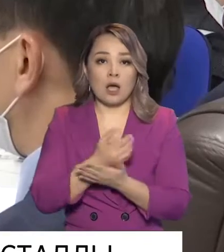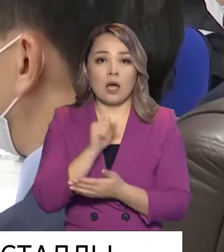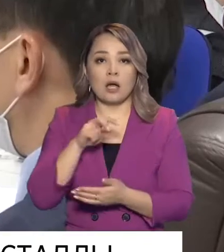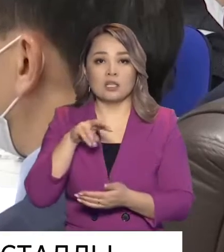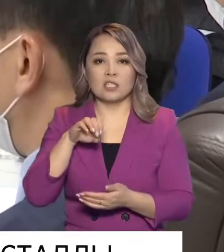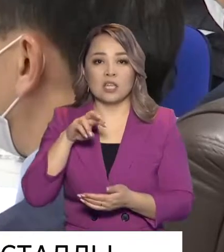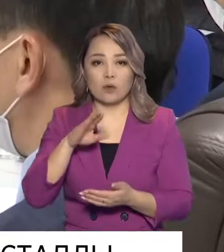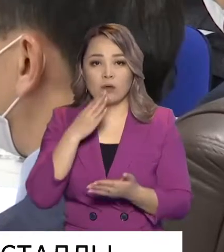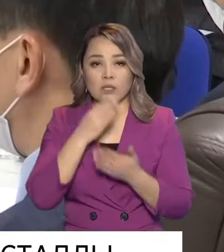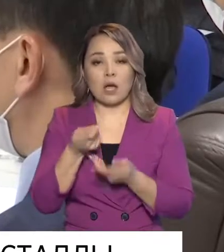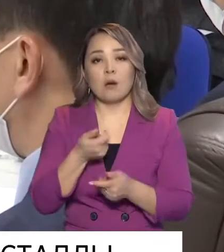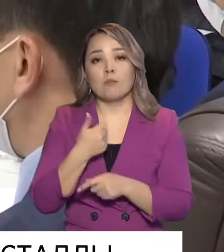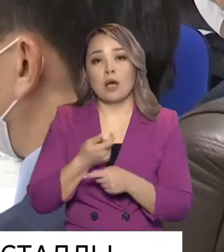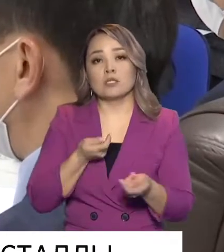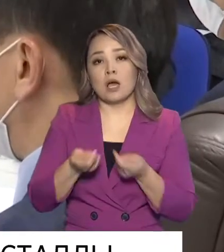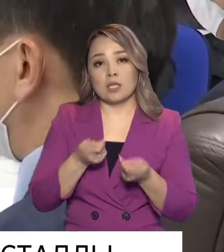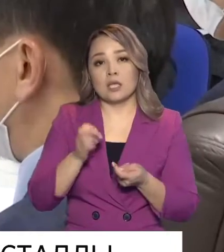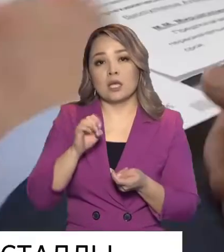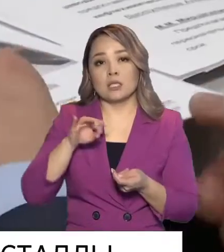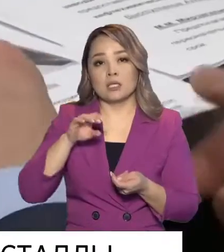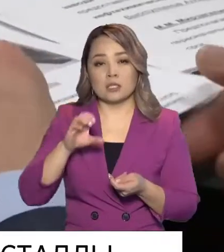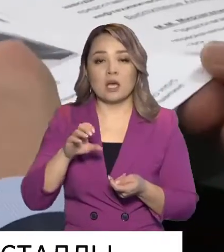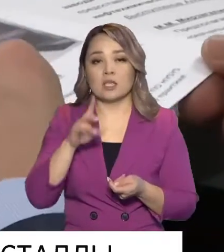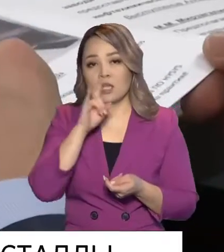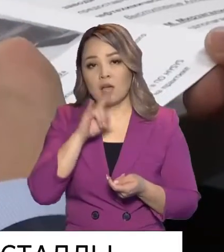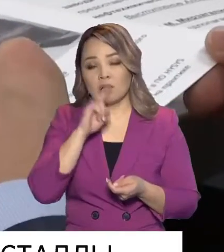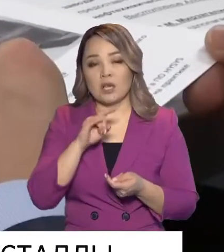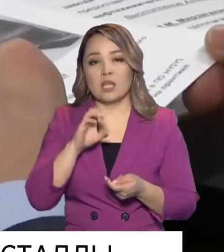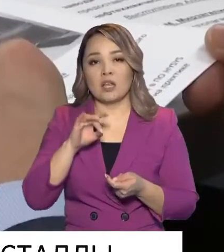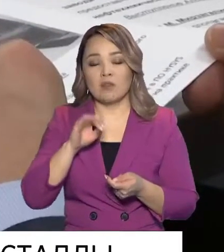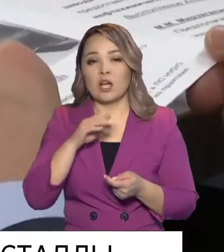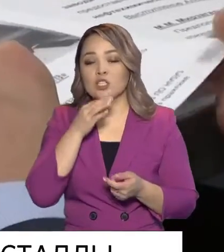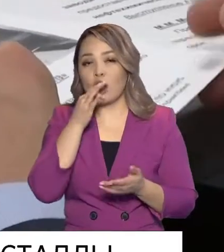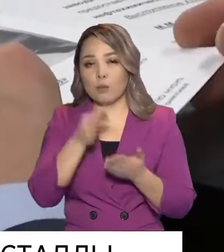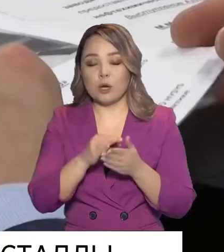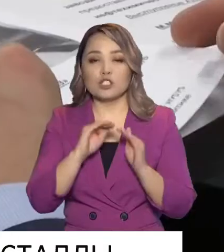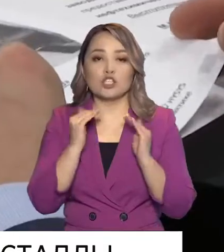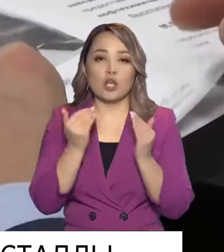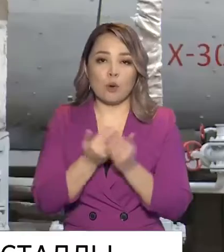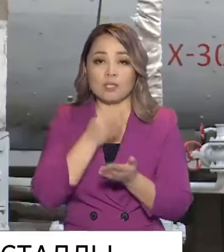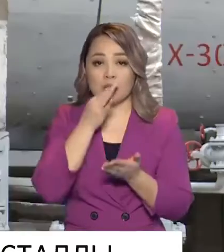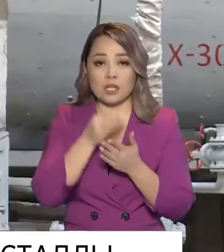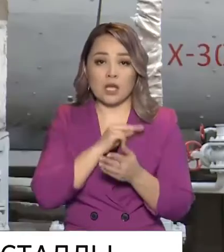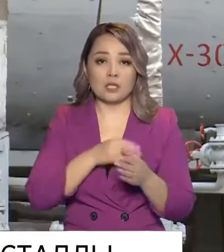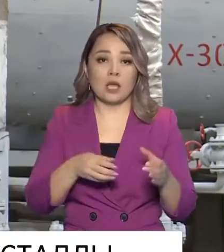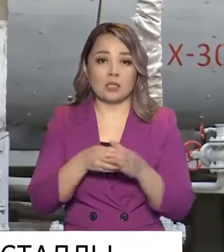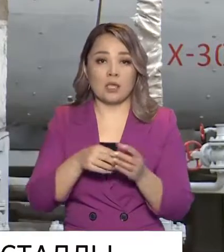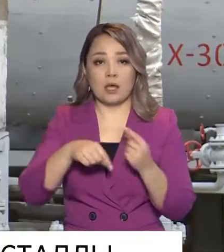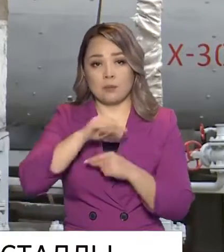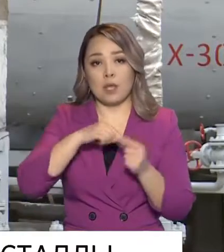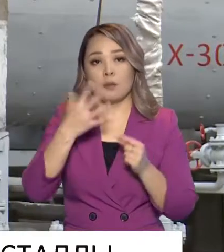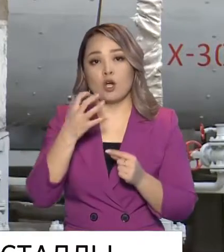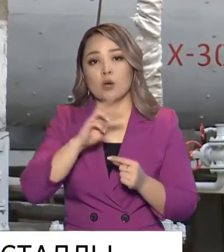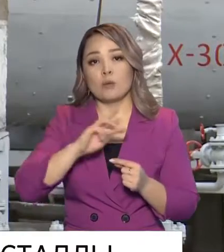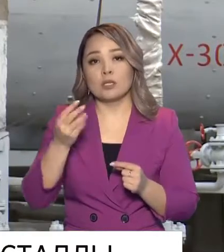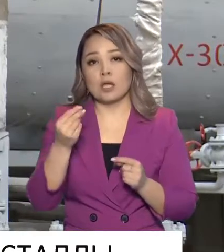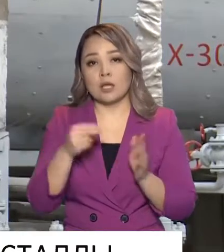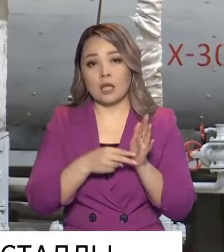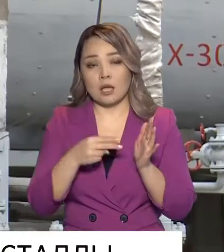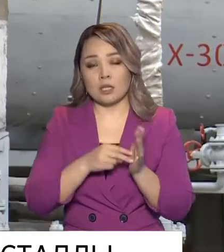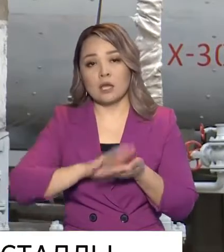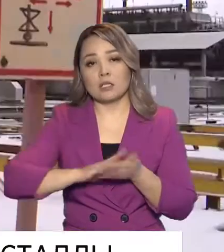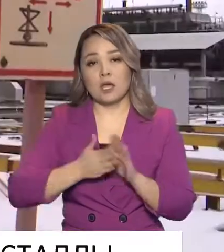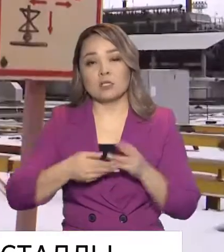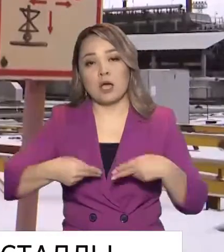Әлсейітов басқаратын кәсіпорын Ертіс нефтес сервис жауапкершілігі шектеулі серіктестігімен құны 500 миллион теңгеден астам